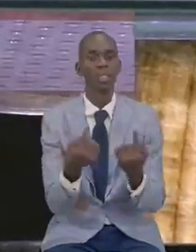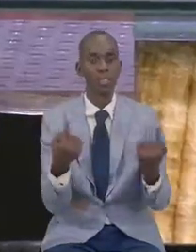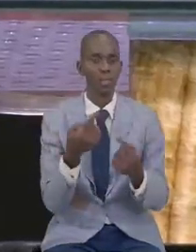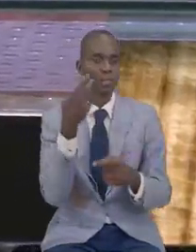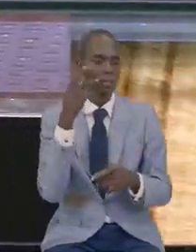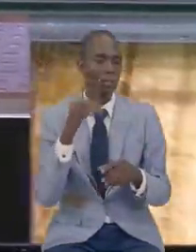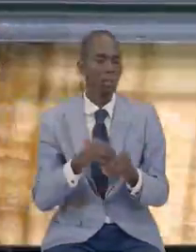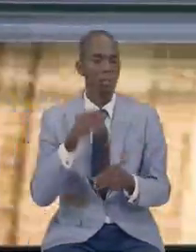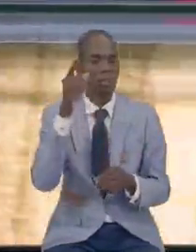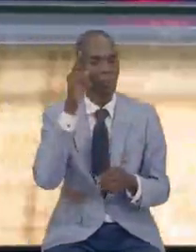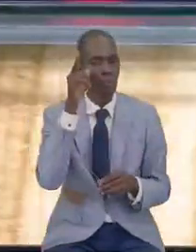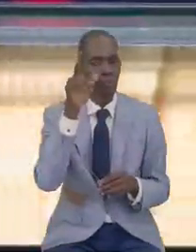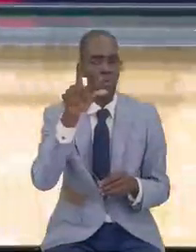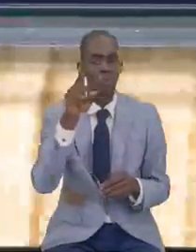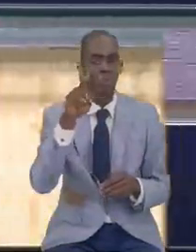le péché.